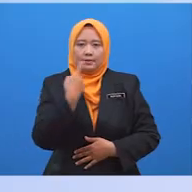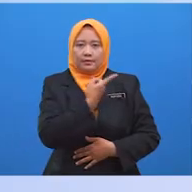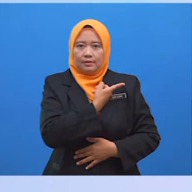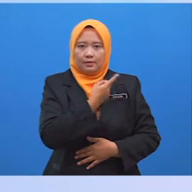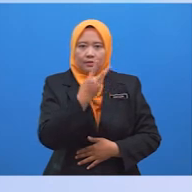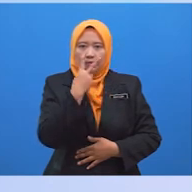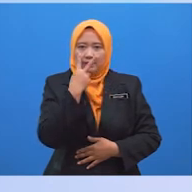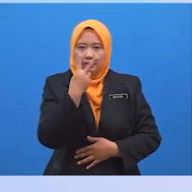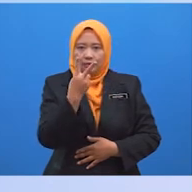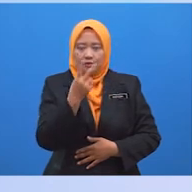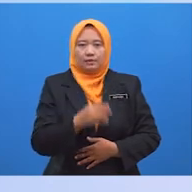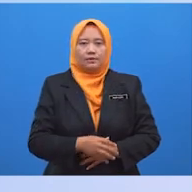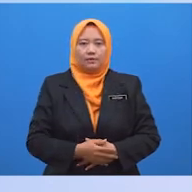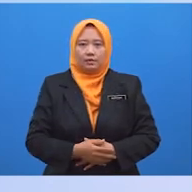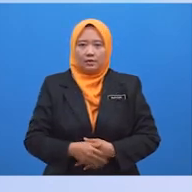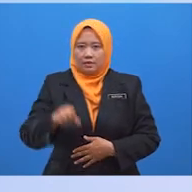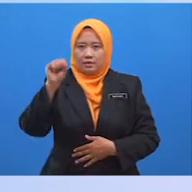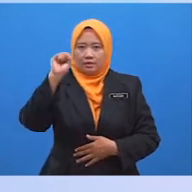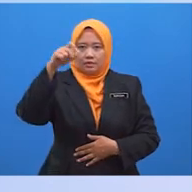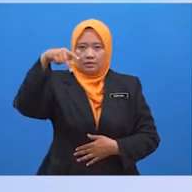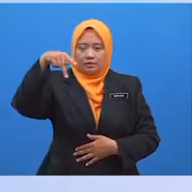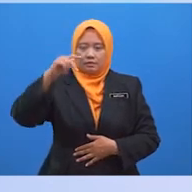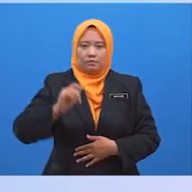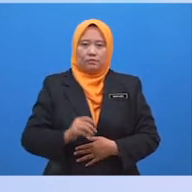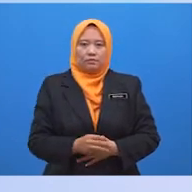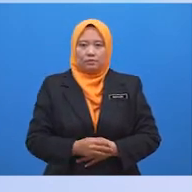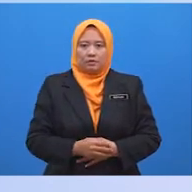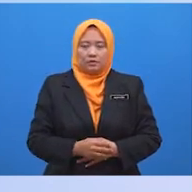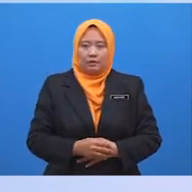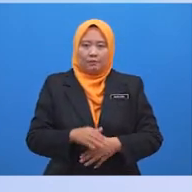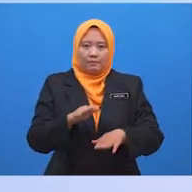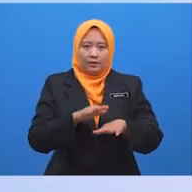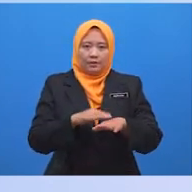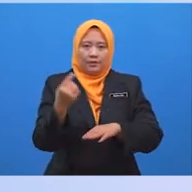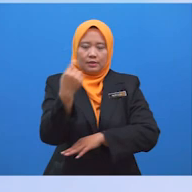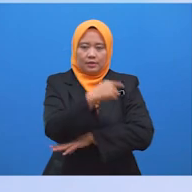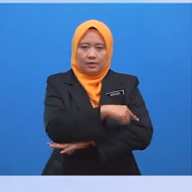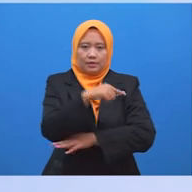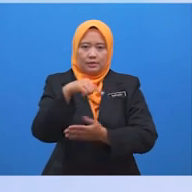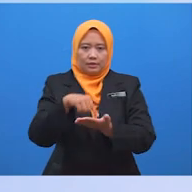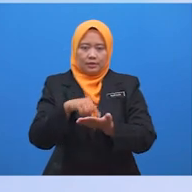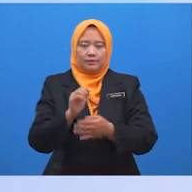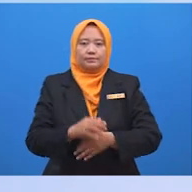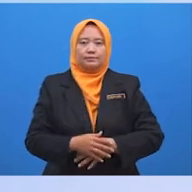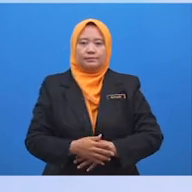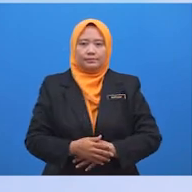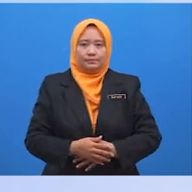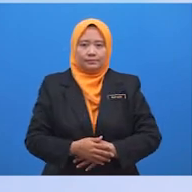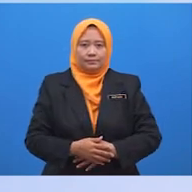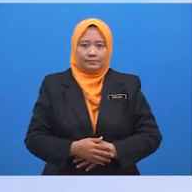meneliti standard pembelajaran yang harus dicapai oleh murid-murid